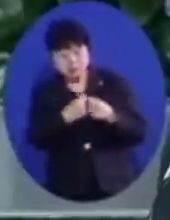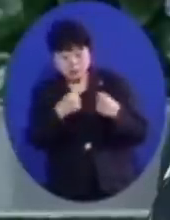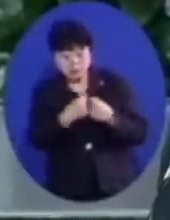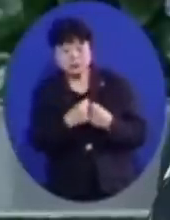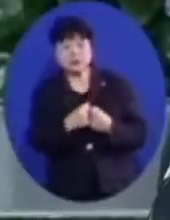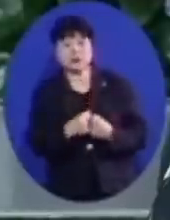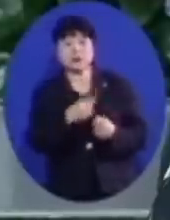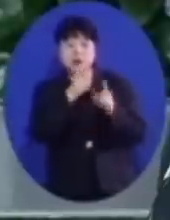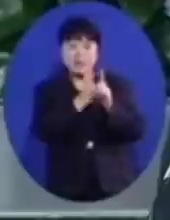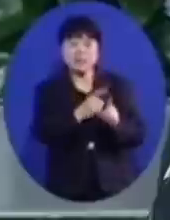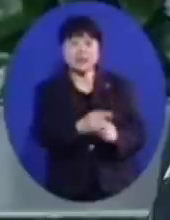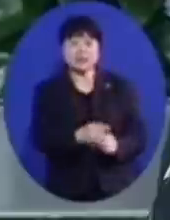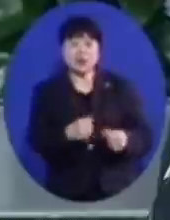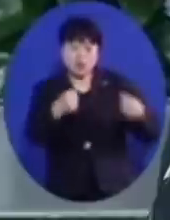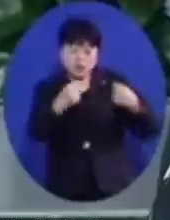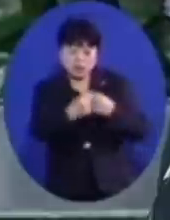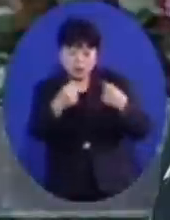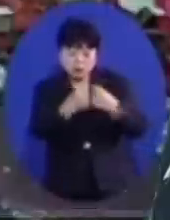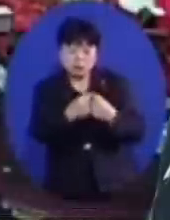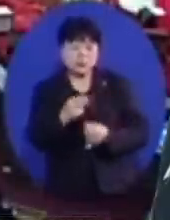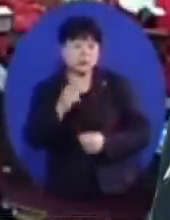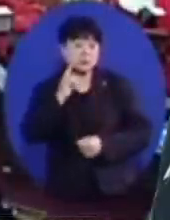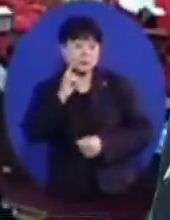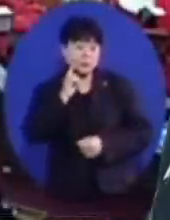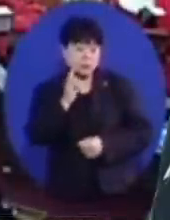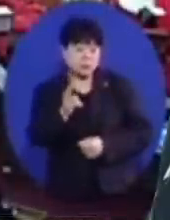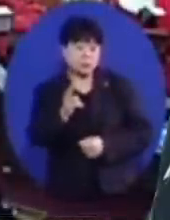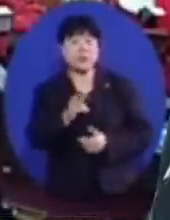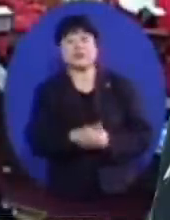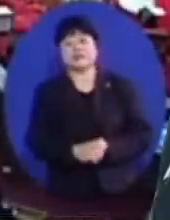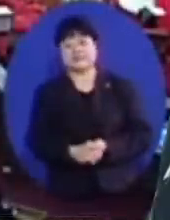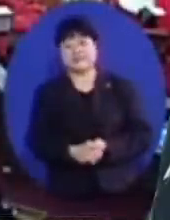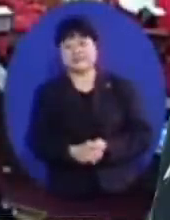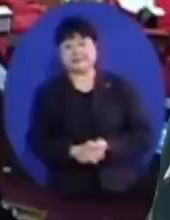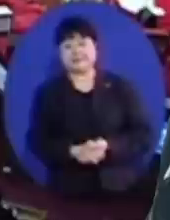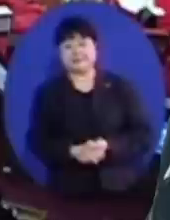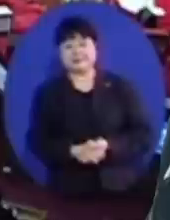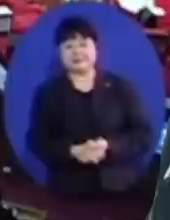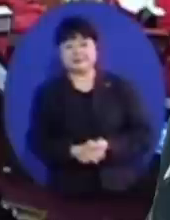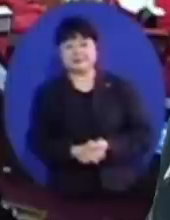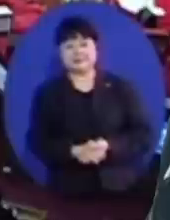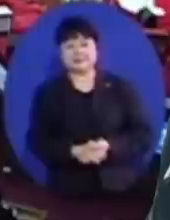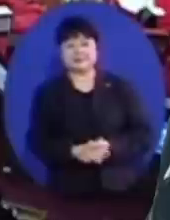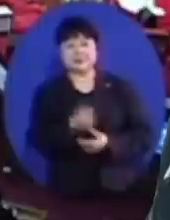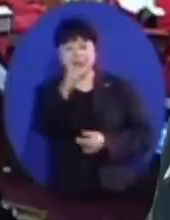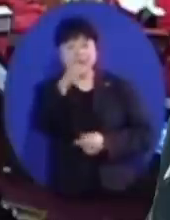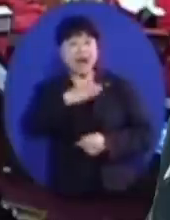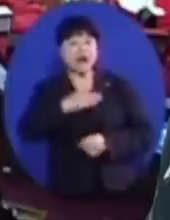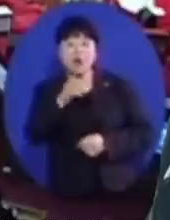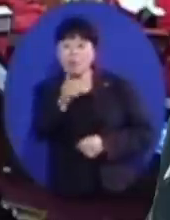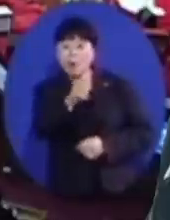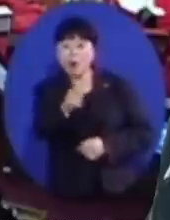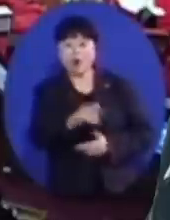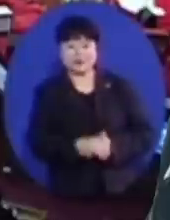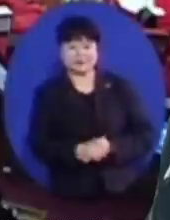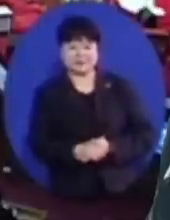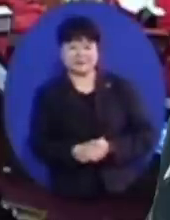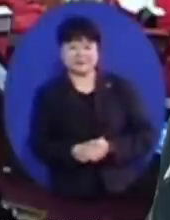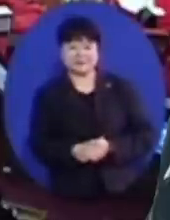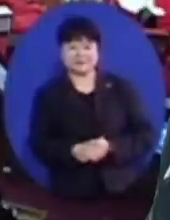상당한 투쟁이 있게 되는 것입니다 우리가 하는 알아야 될 것은